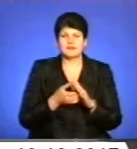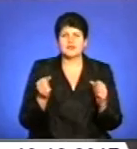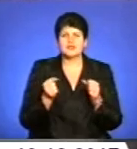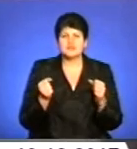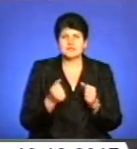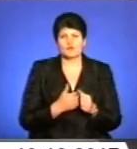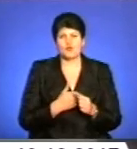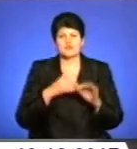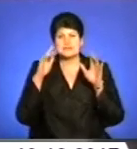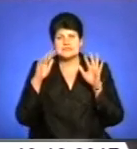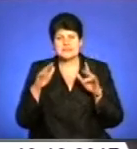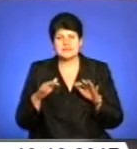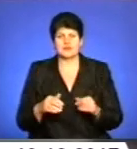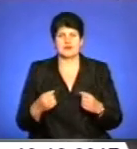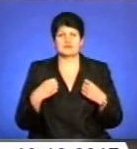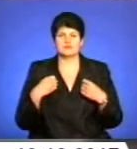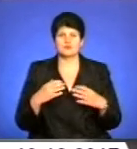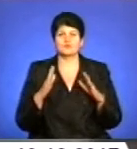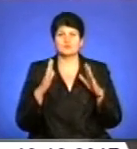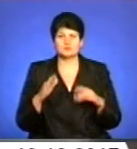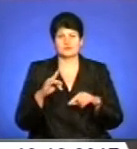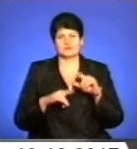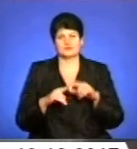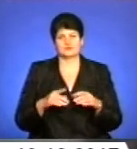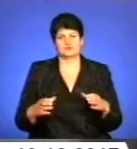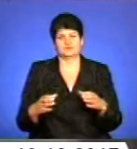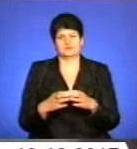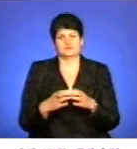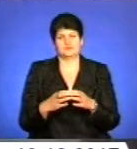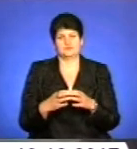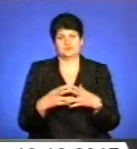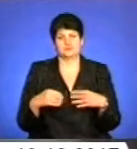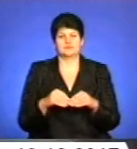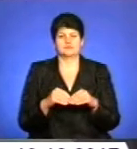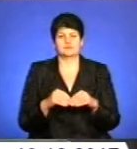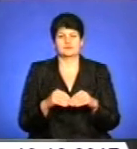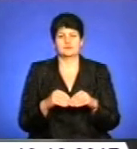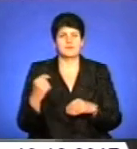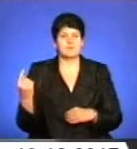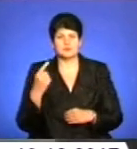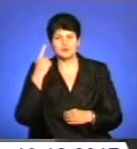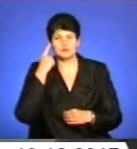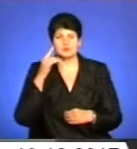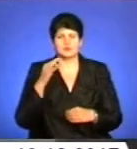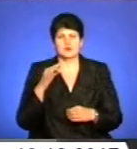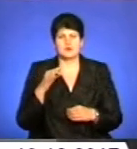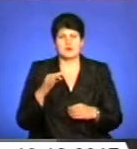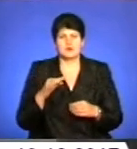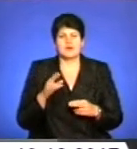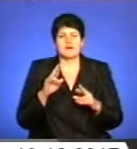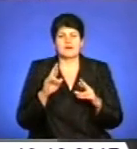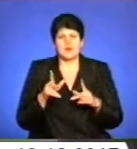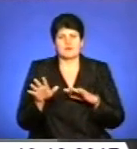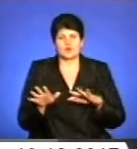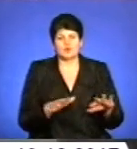снігу хотілося б, а святкувати будемо в родинному колі з сім'єю. Перше приходить на думку, як пройшов рік, оскільки він вже закінчився